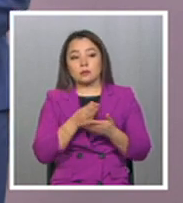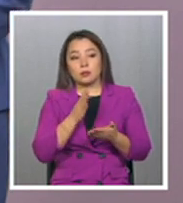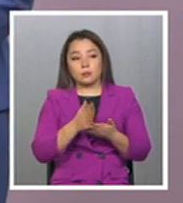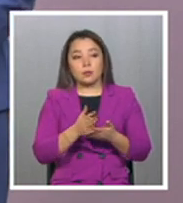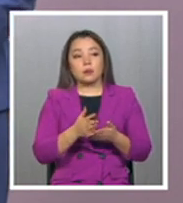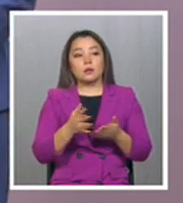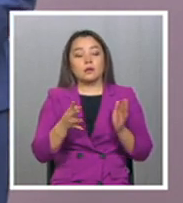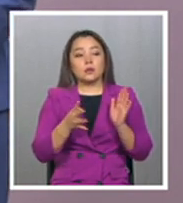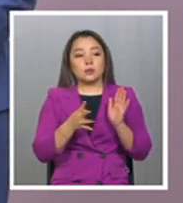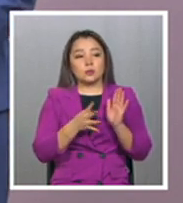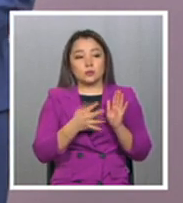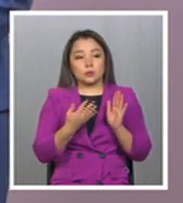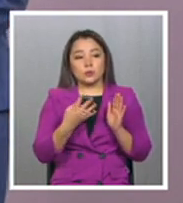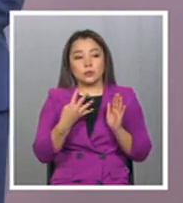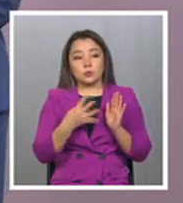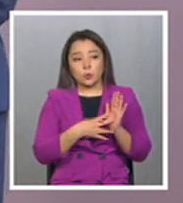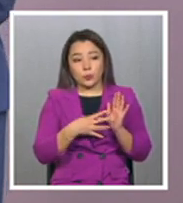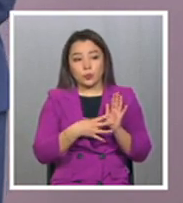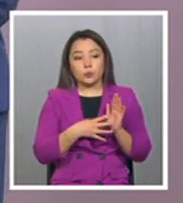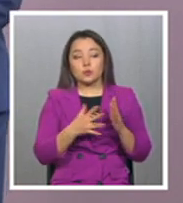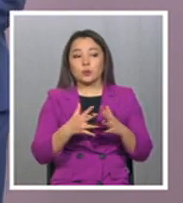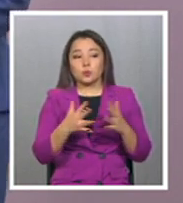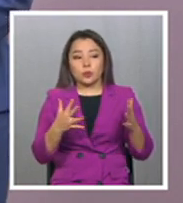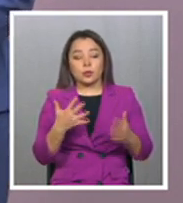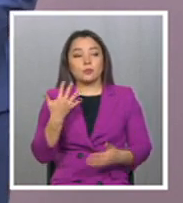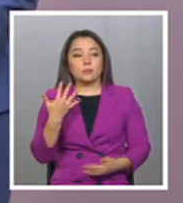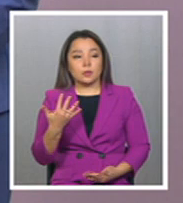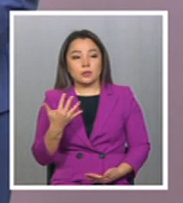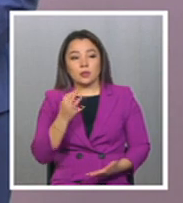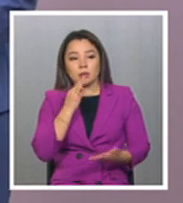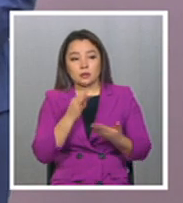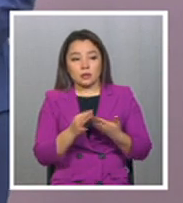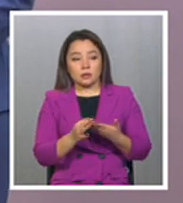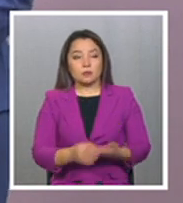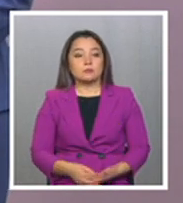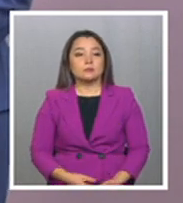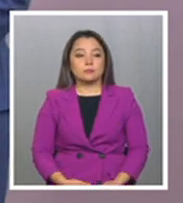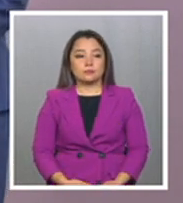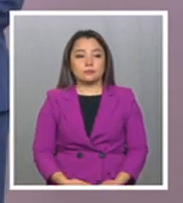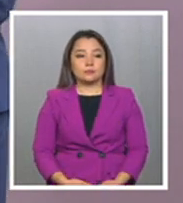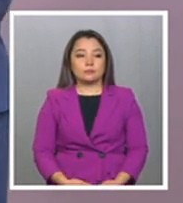пен 5 сандарының бөліндісі 20 мен 4 сандарының бөлінісінен